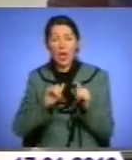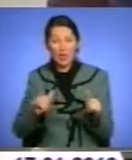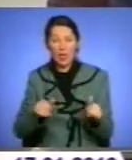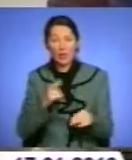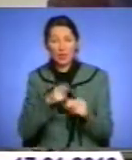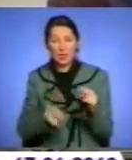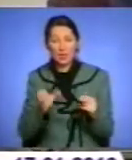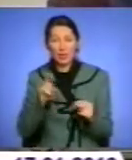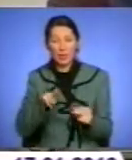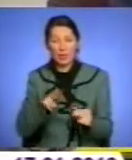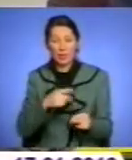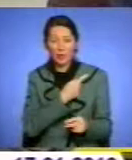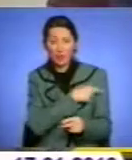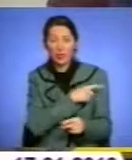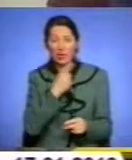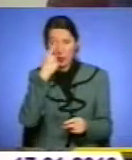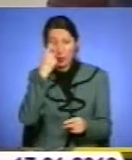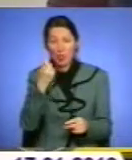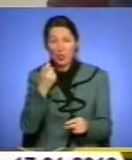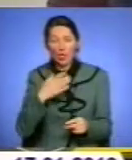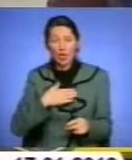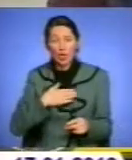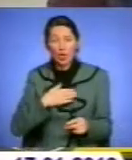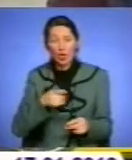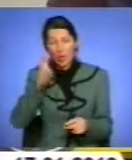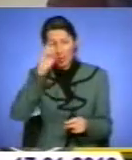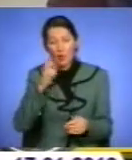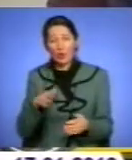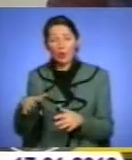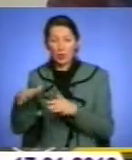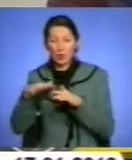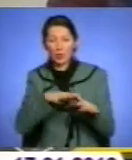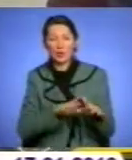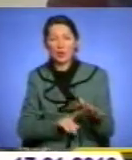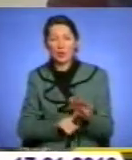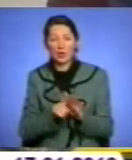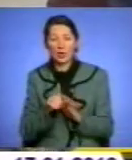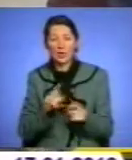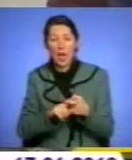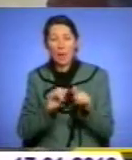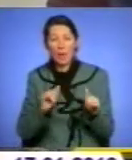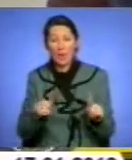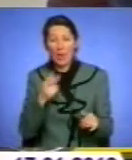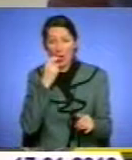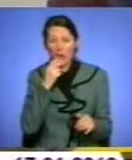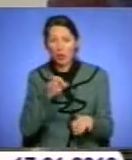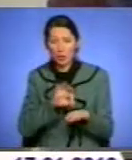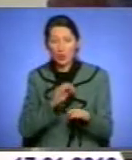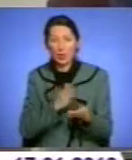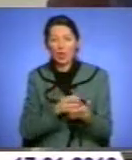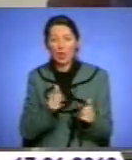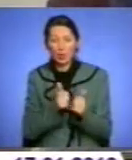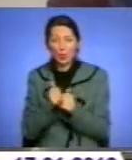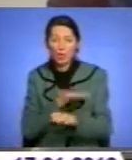попереджують, що на нашу державу насувається епідемія грипу. Захворювання зафіксовані в сусідніх Чехії, Польщі. Нічого дивного